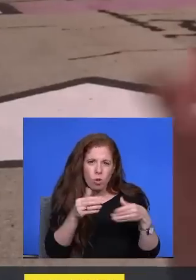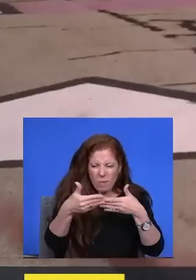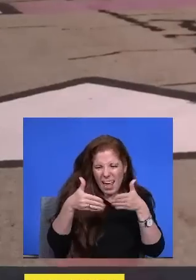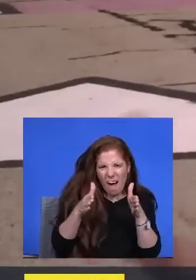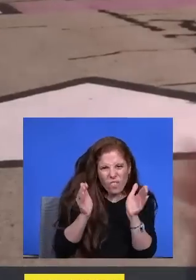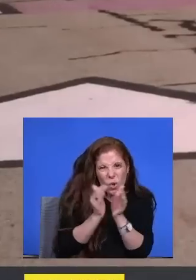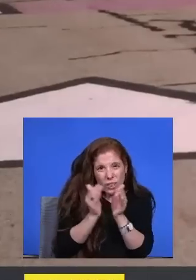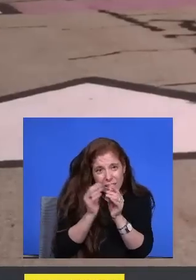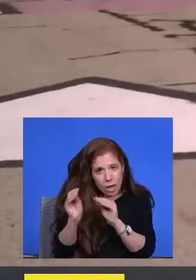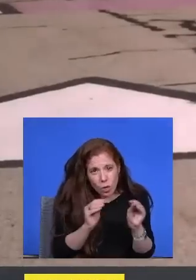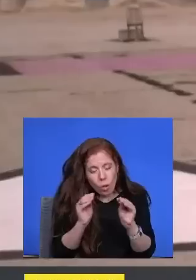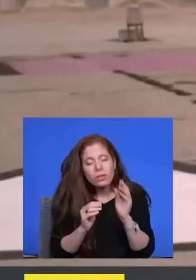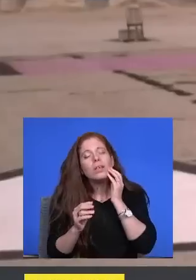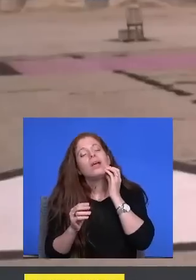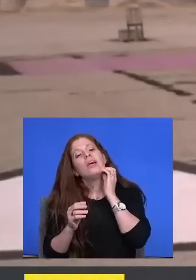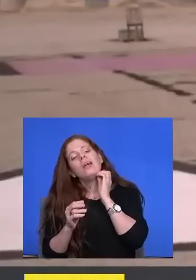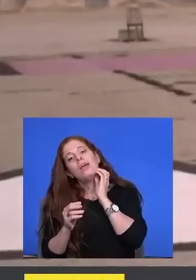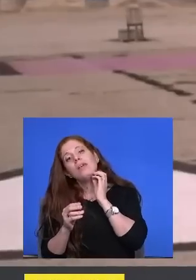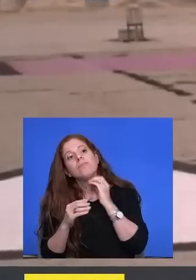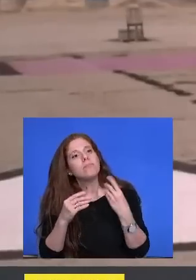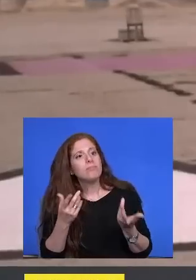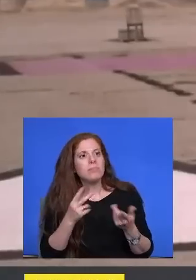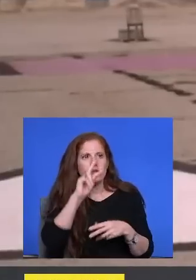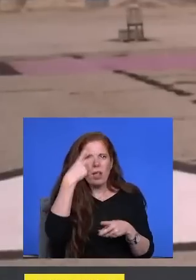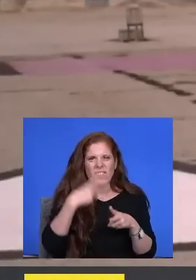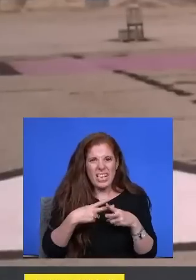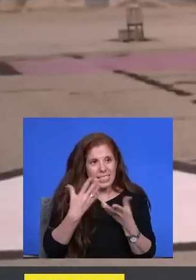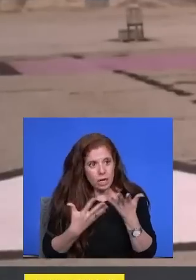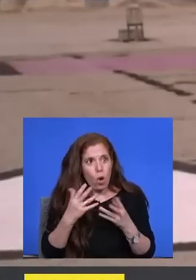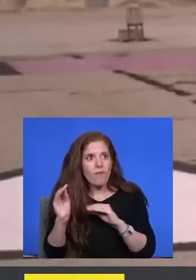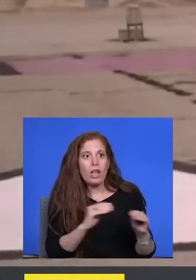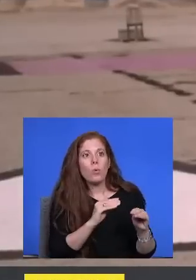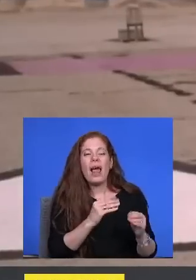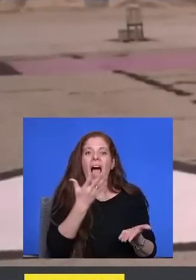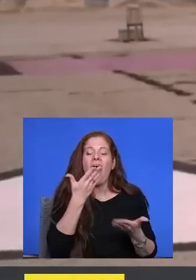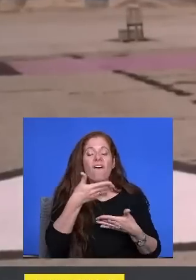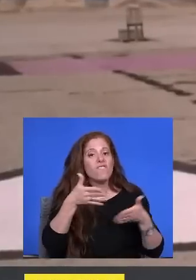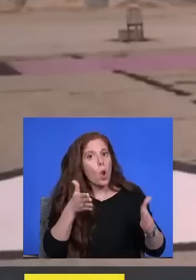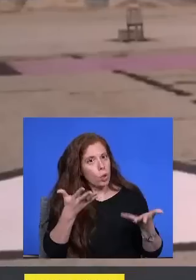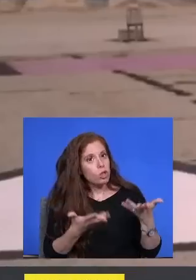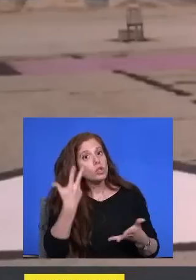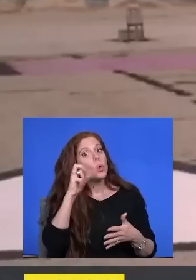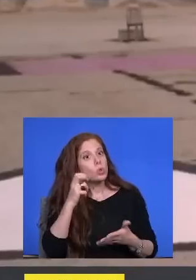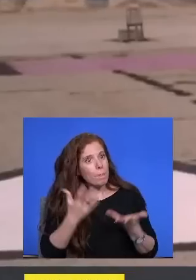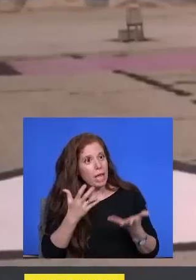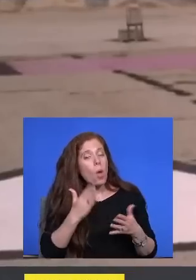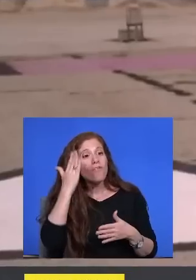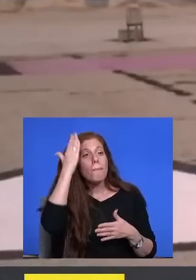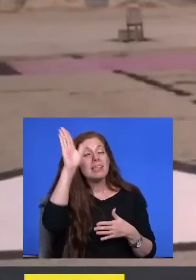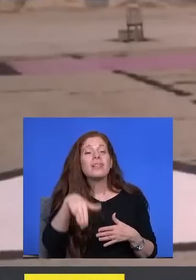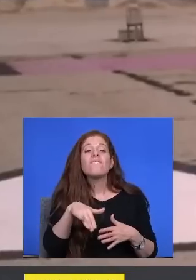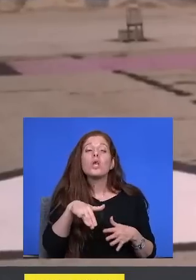כל מיני חבילות קטנות. עברנו מ-2.5 קילו לחבילות של 30 קילו, ובעתיד אף